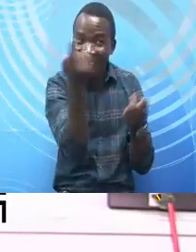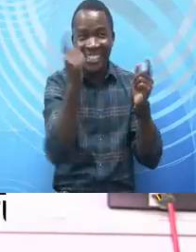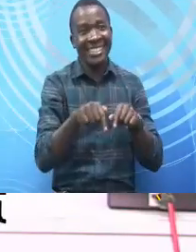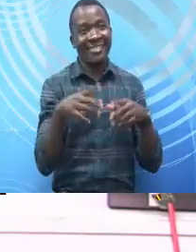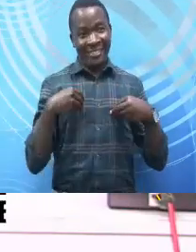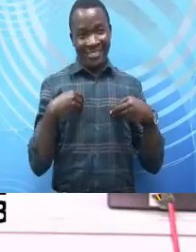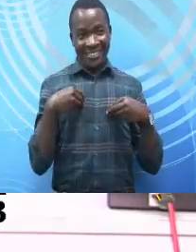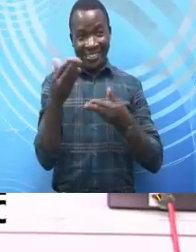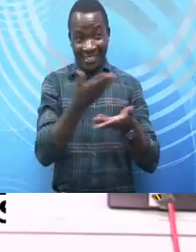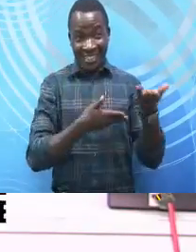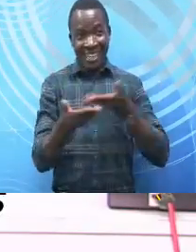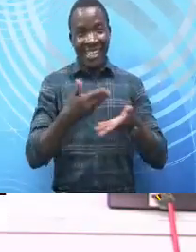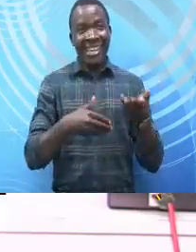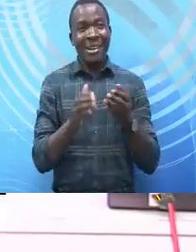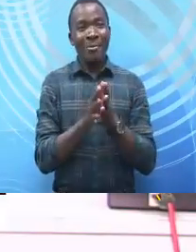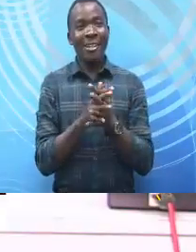tukaganira